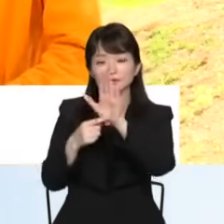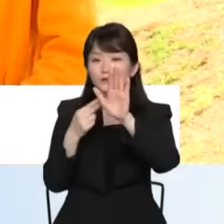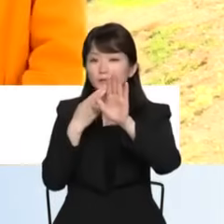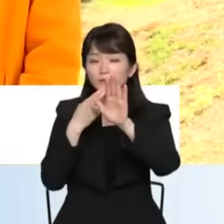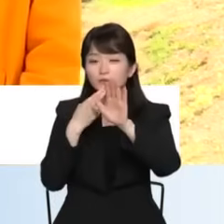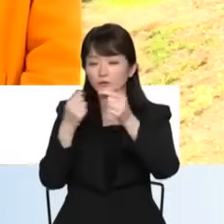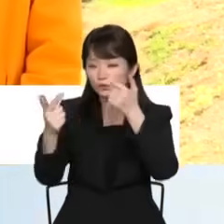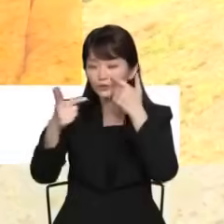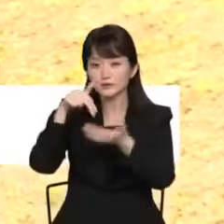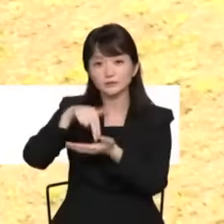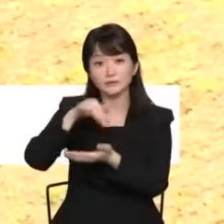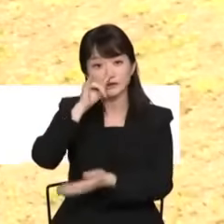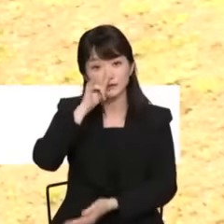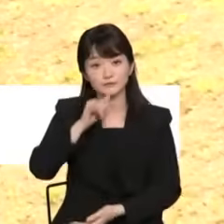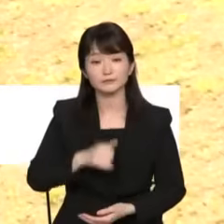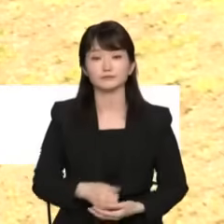있으신가요?